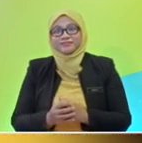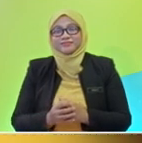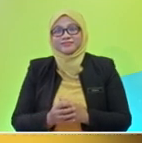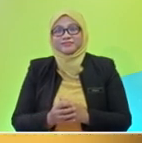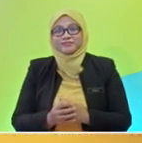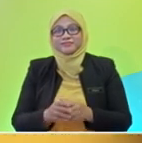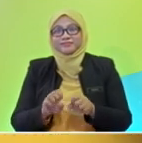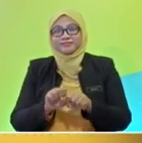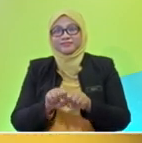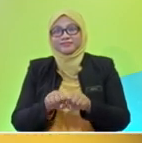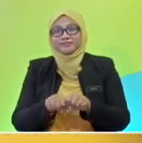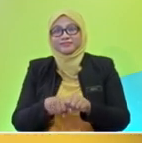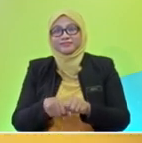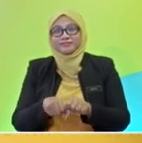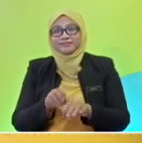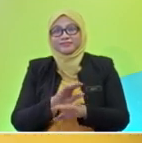supaya